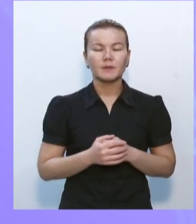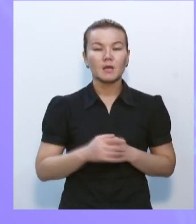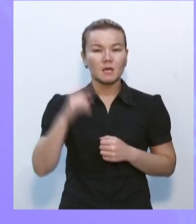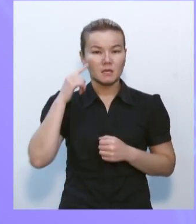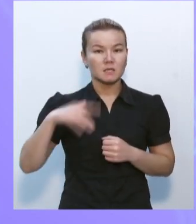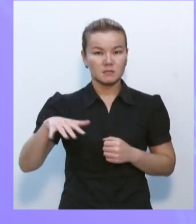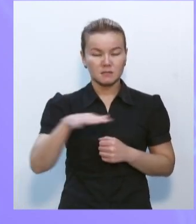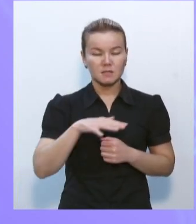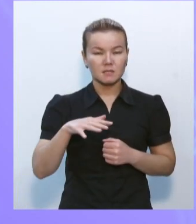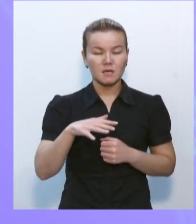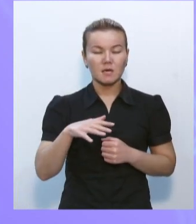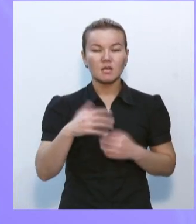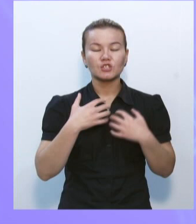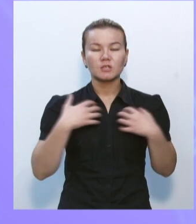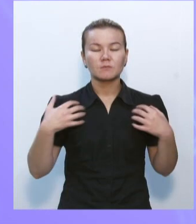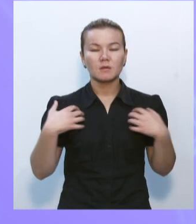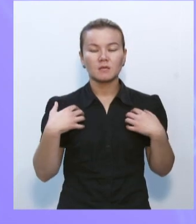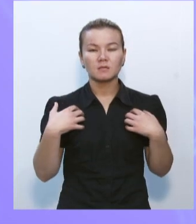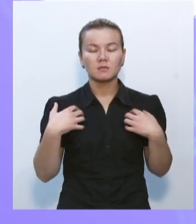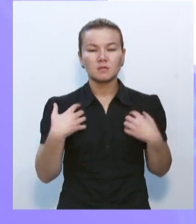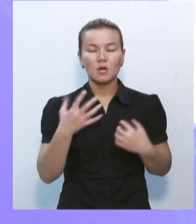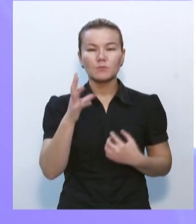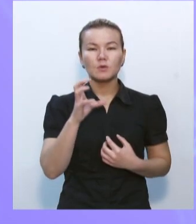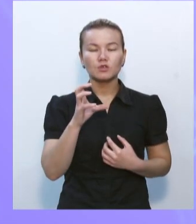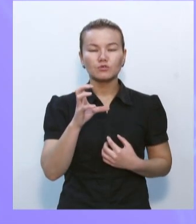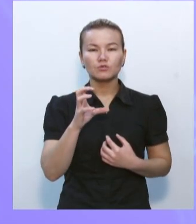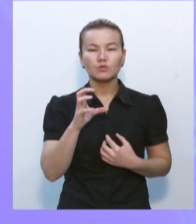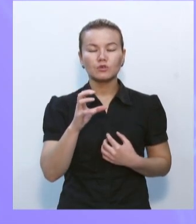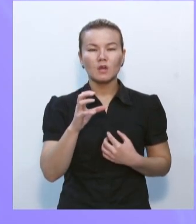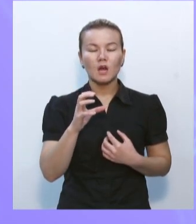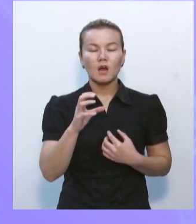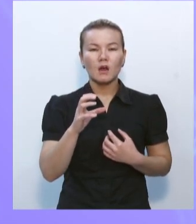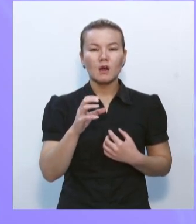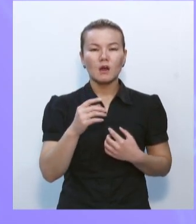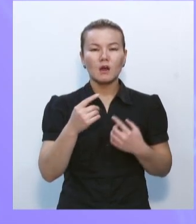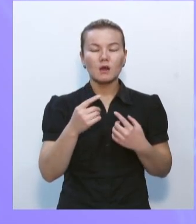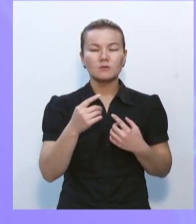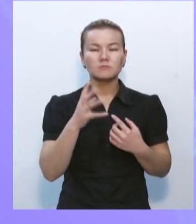Кыргызстанда жаныбарлардын 500'den aşık türü var.